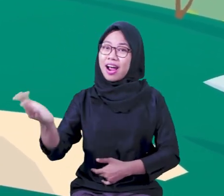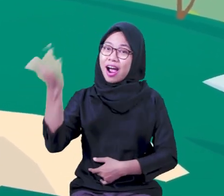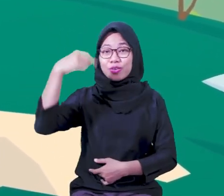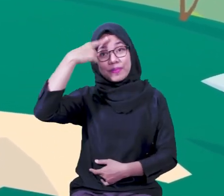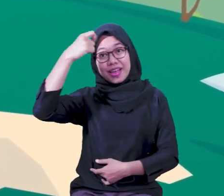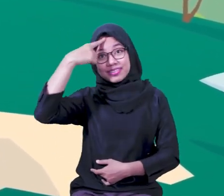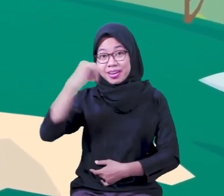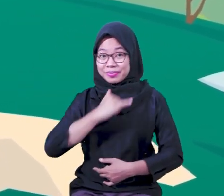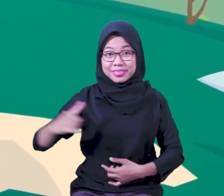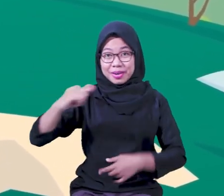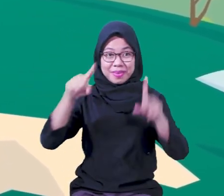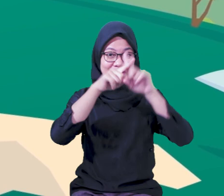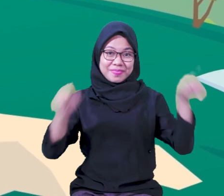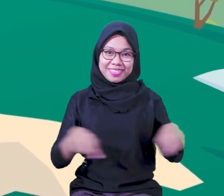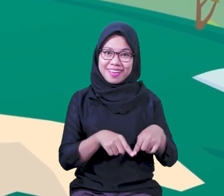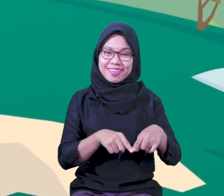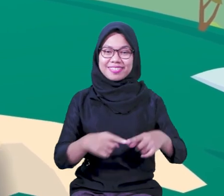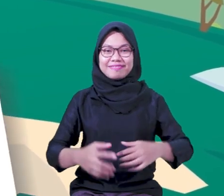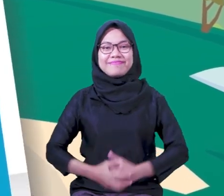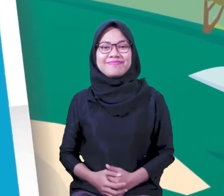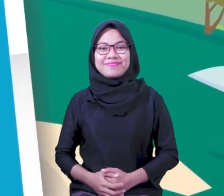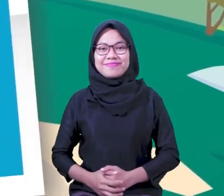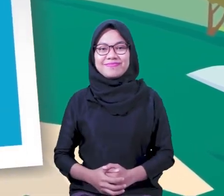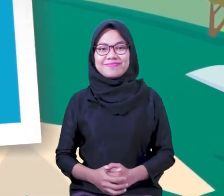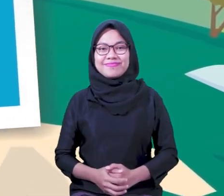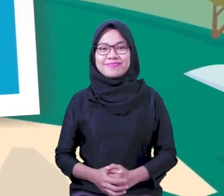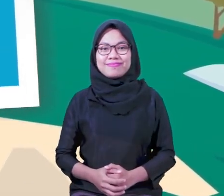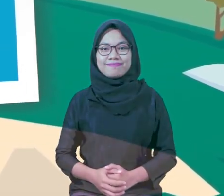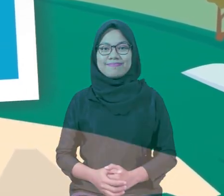masing-masing Yuk kita pelajari bersama melalui